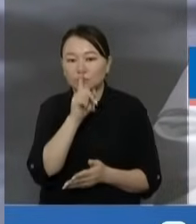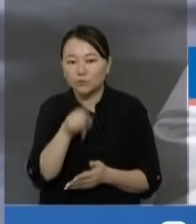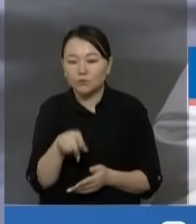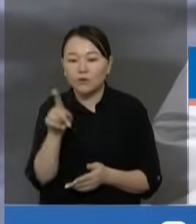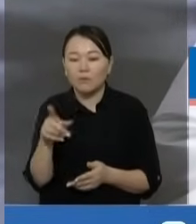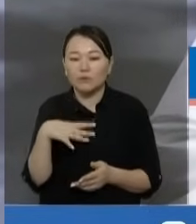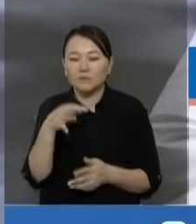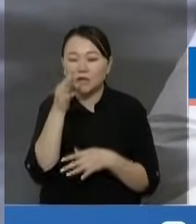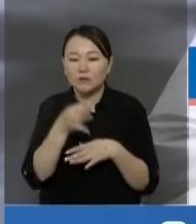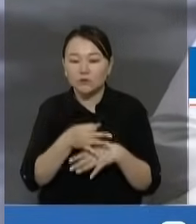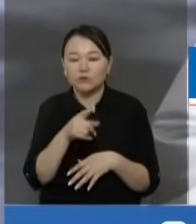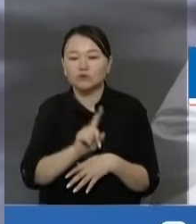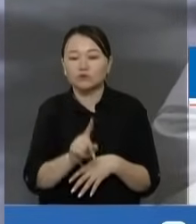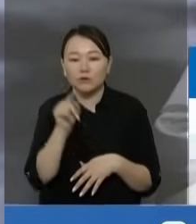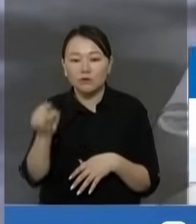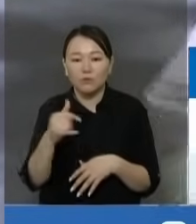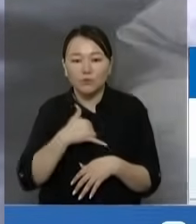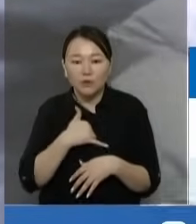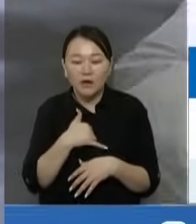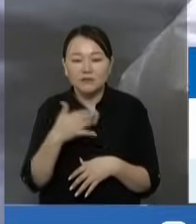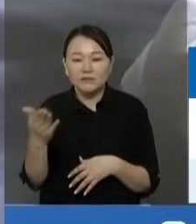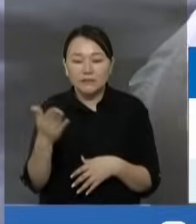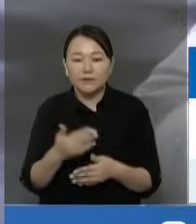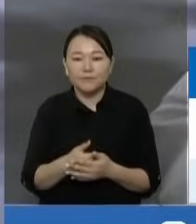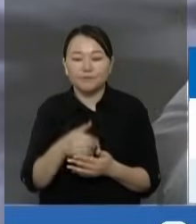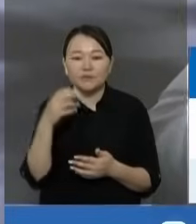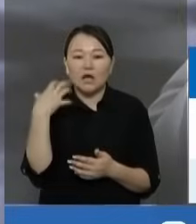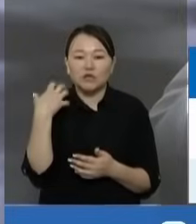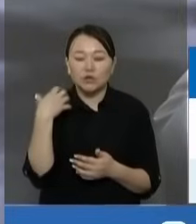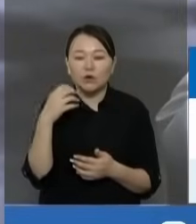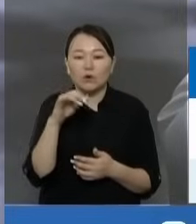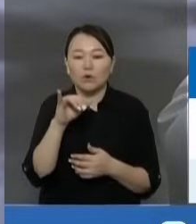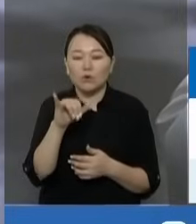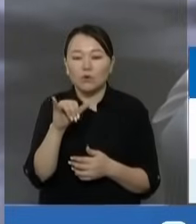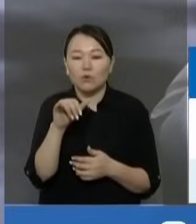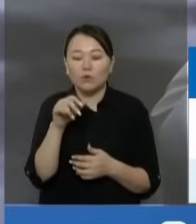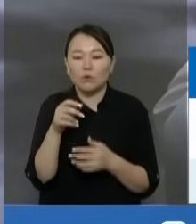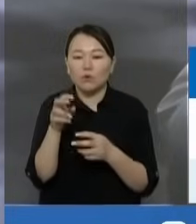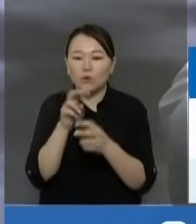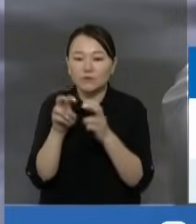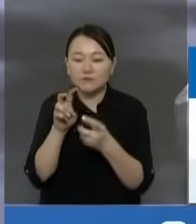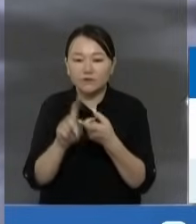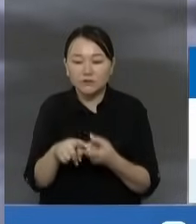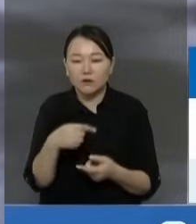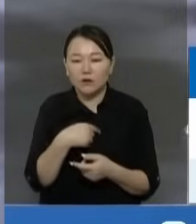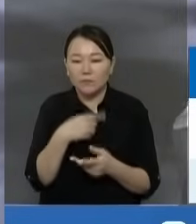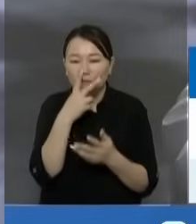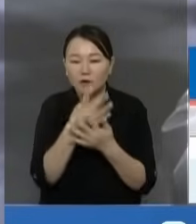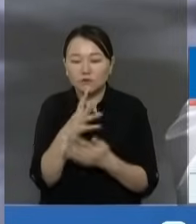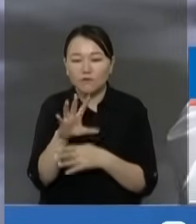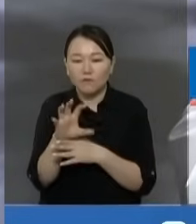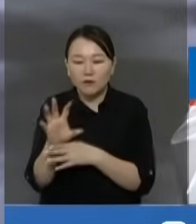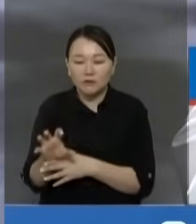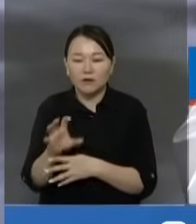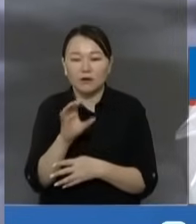она потом сказала, говорит, ты что, там же у нас этот начальник уголовного розыска. И она мне показала